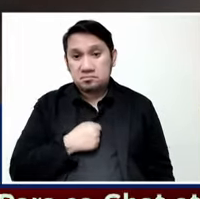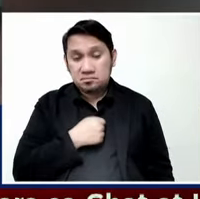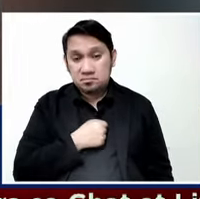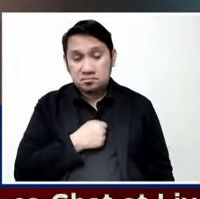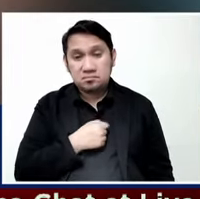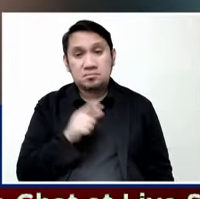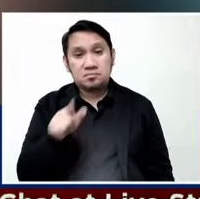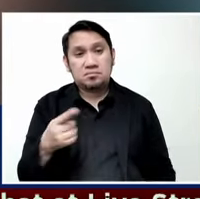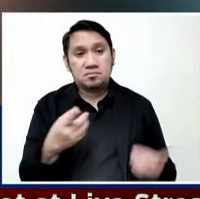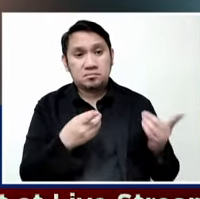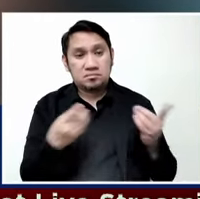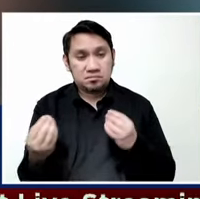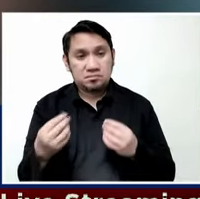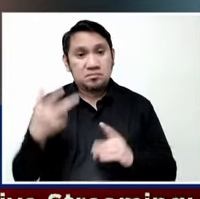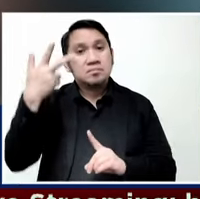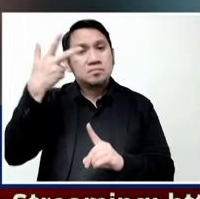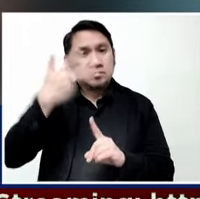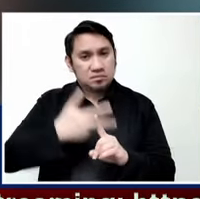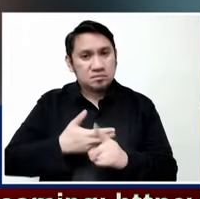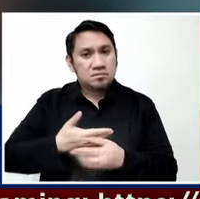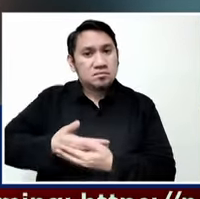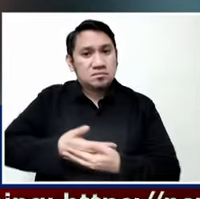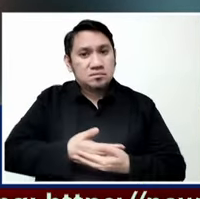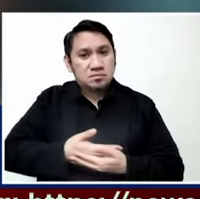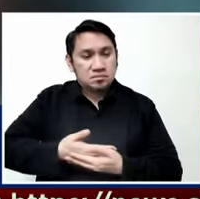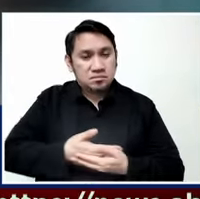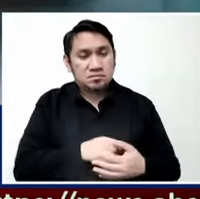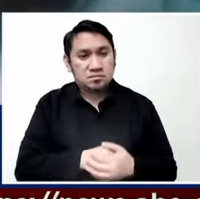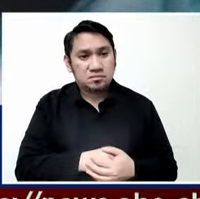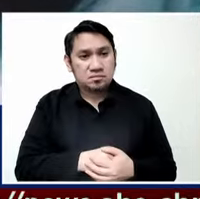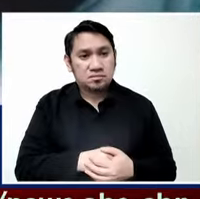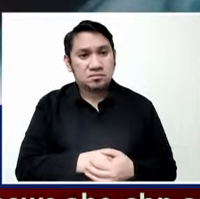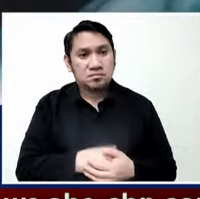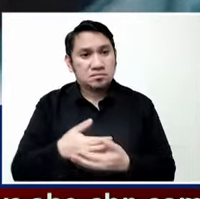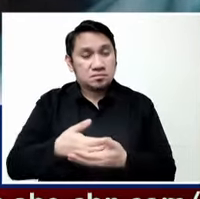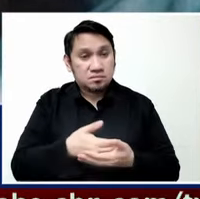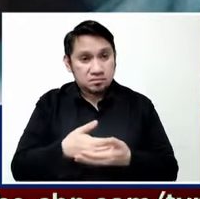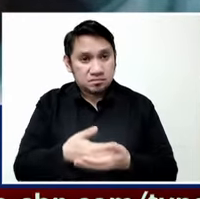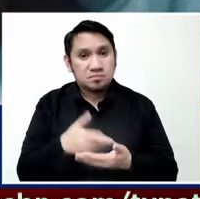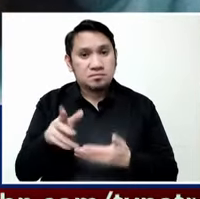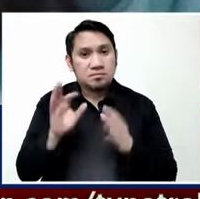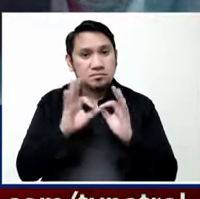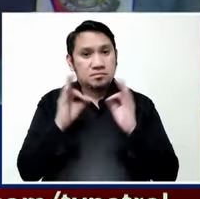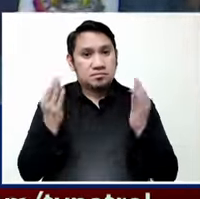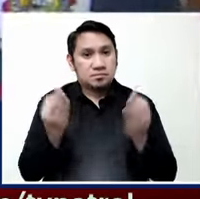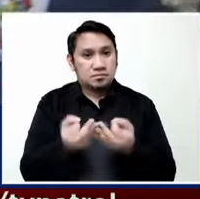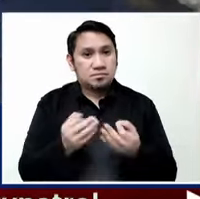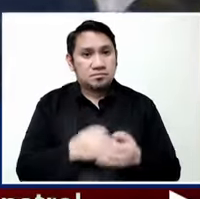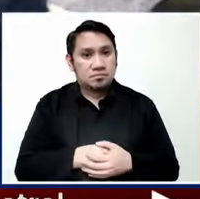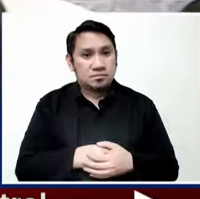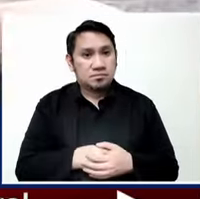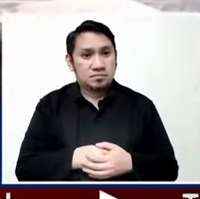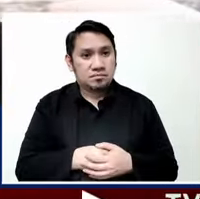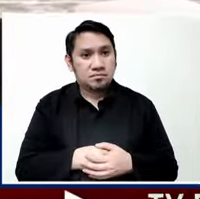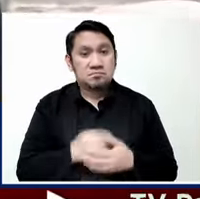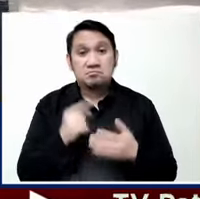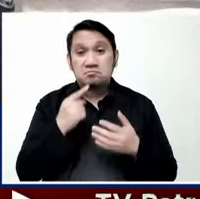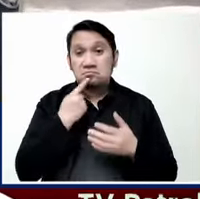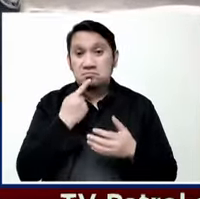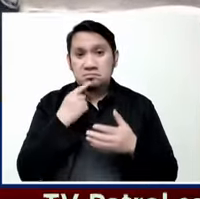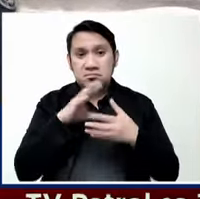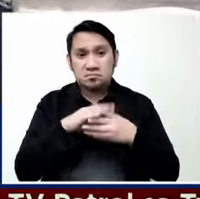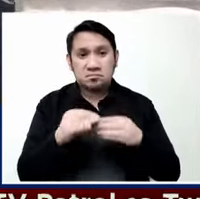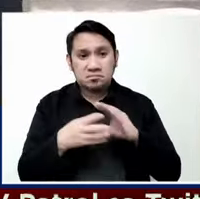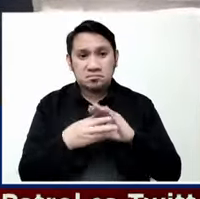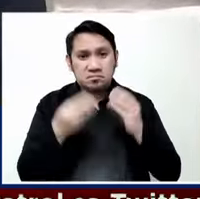kanyang nagawa sa tatlong buwang gulang na sanggol na pinaalagaan sa kanya ng pamilyang kumupkup sa kanya. Kwento niya, nalito